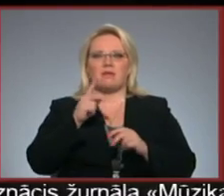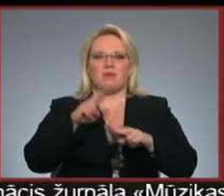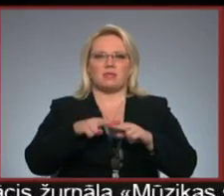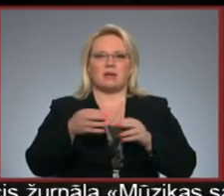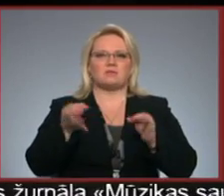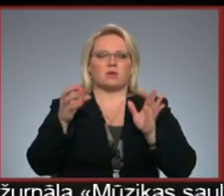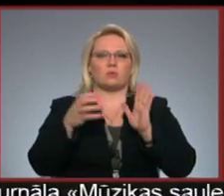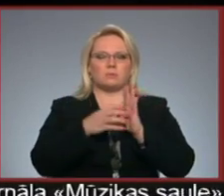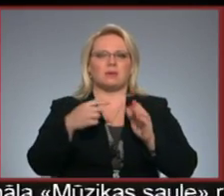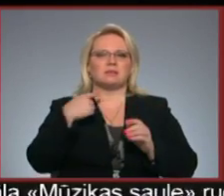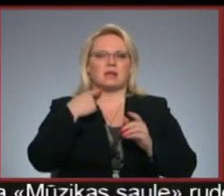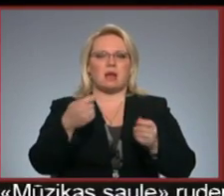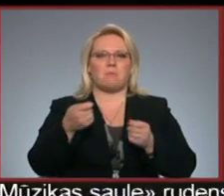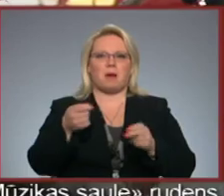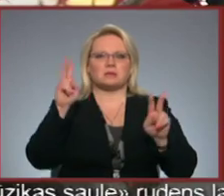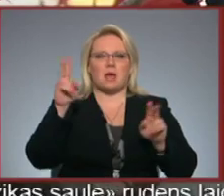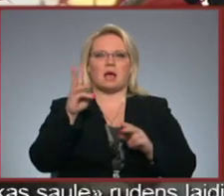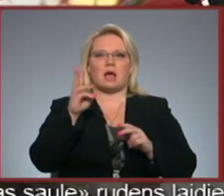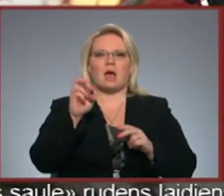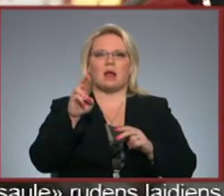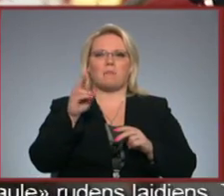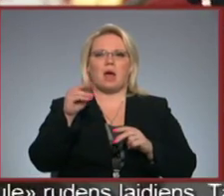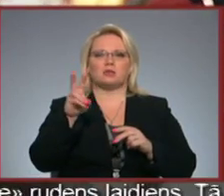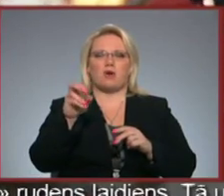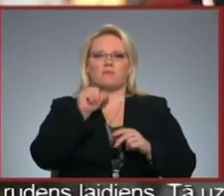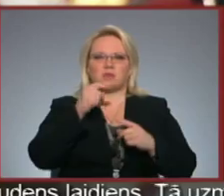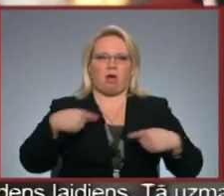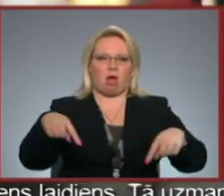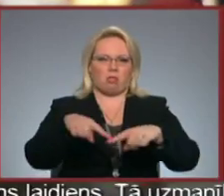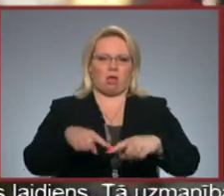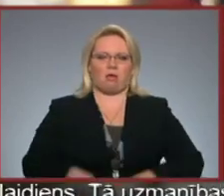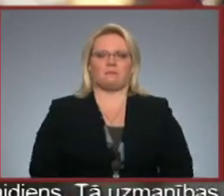nosaukumu Zirgu pasta Karamāzovu zālē. Toms Trēbergs, Mārtiņš Šalmis, Latvijas televīzija.